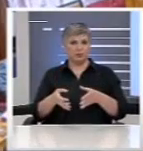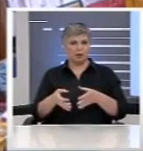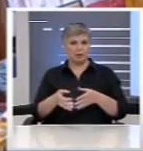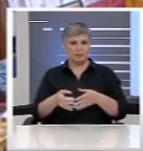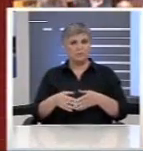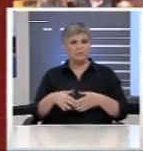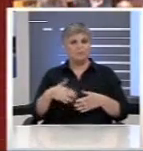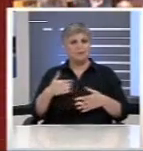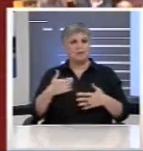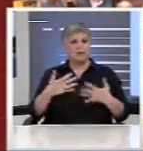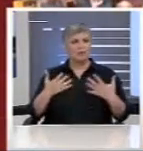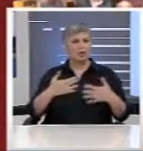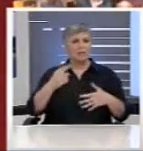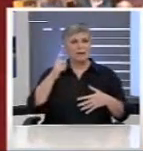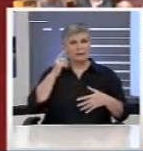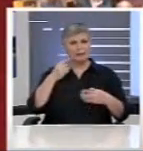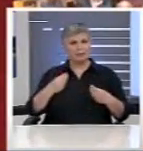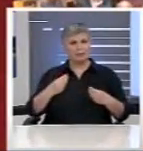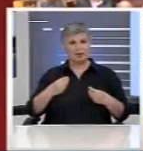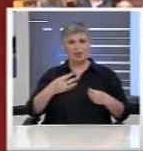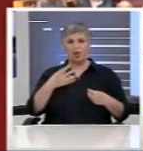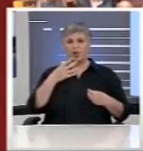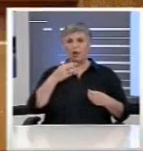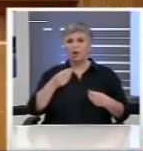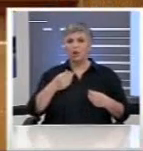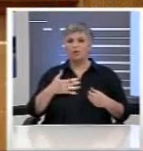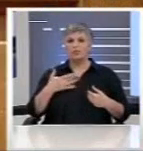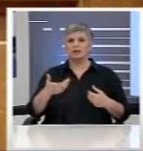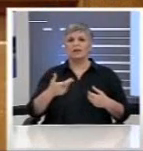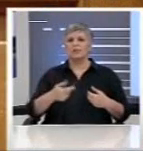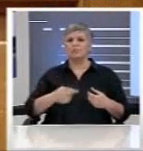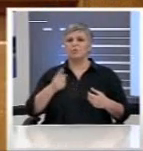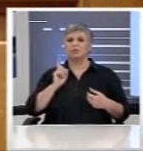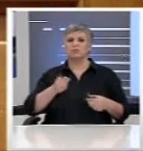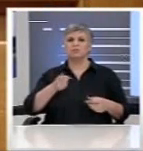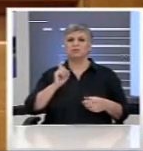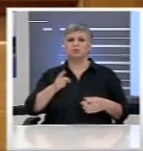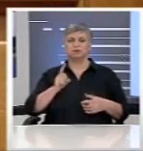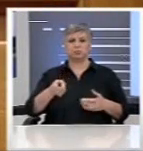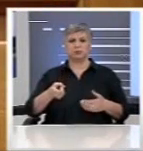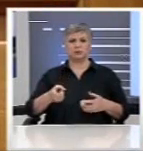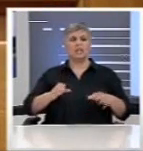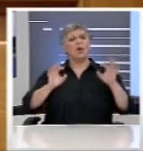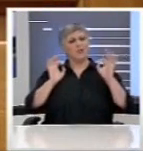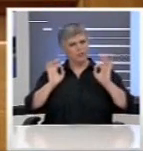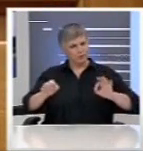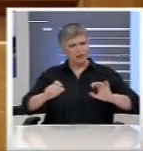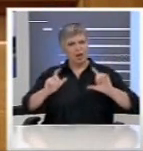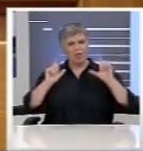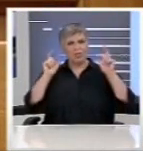επιθετικότητα που βλέπω σε κάποιες δηλώσεις κριτικής, γιατί και η κριτική είναι μέσα στη δημοκρατία, όλοι